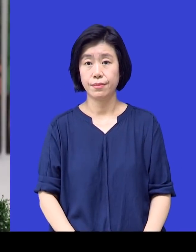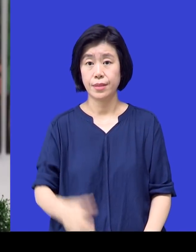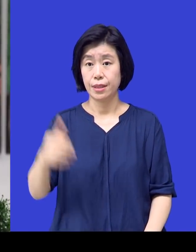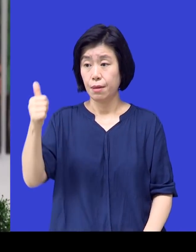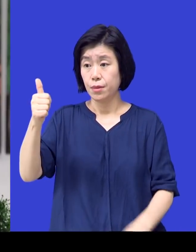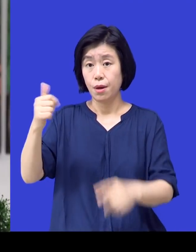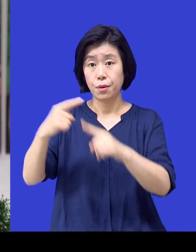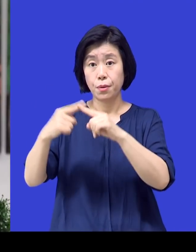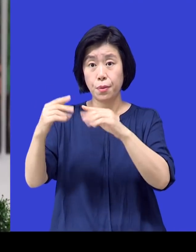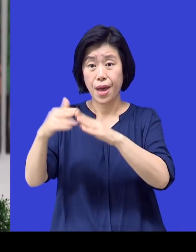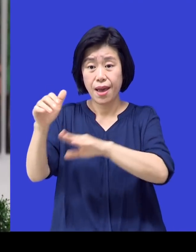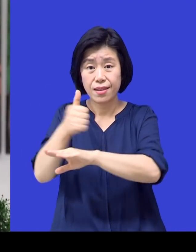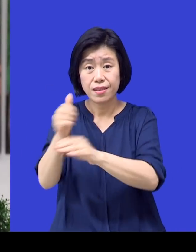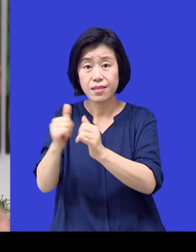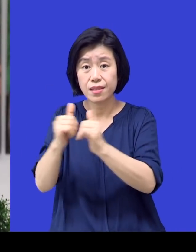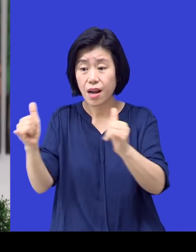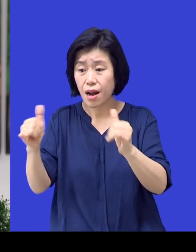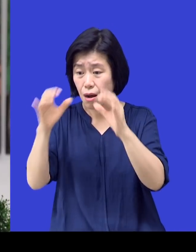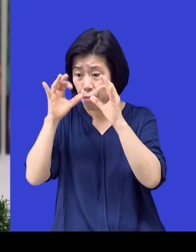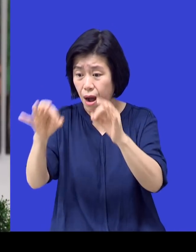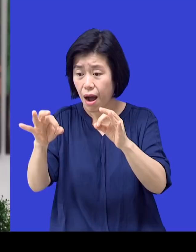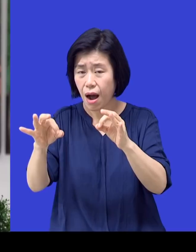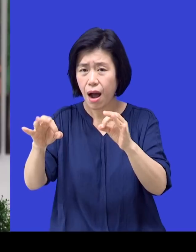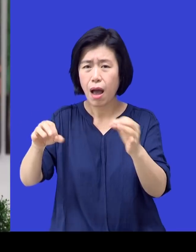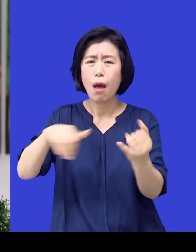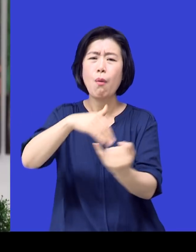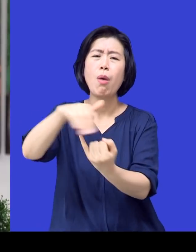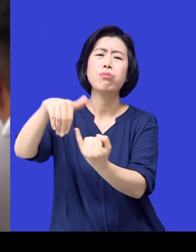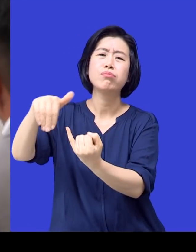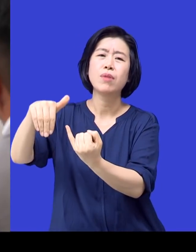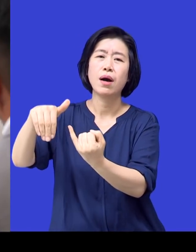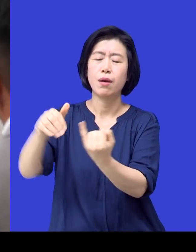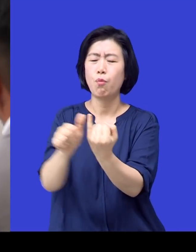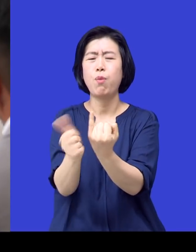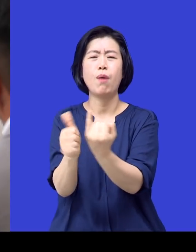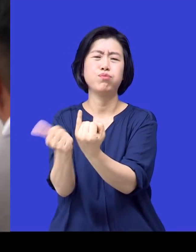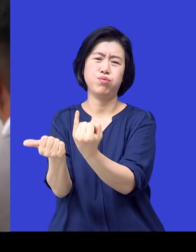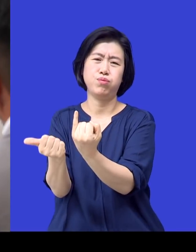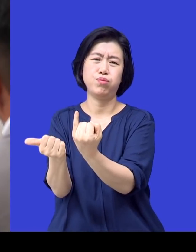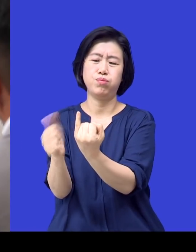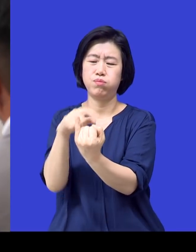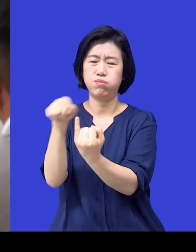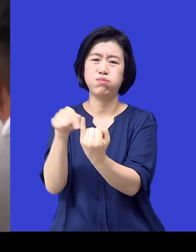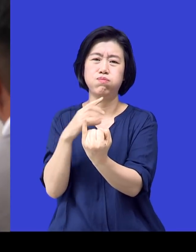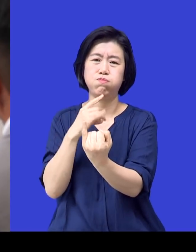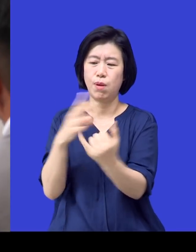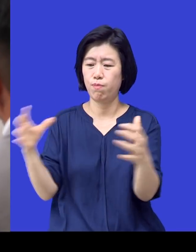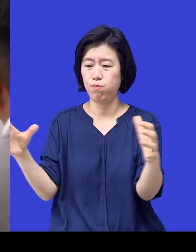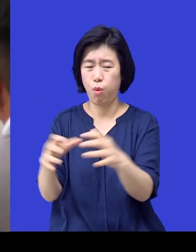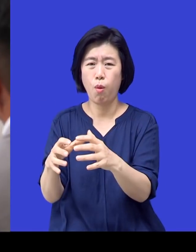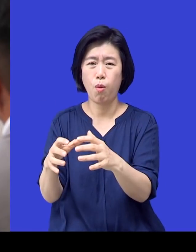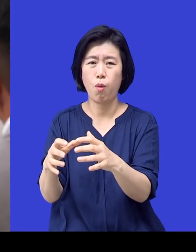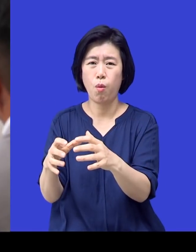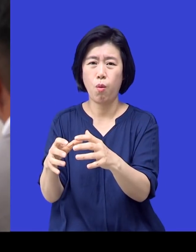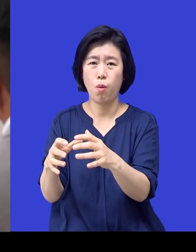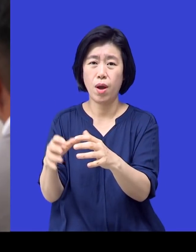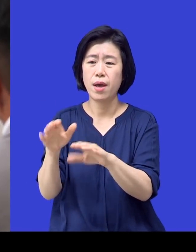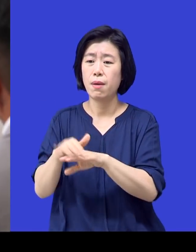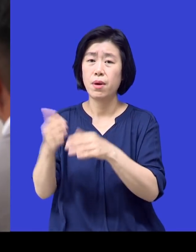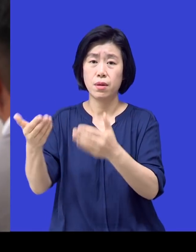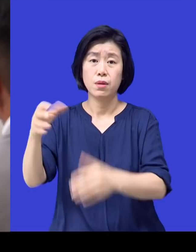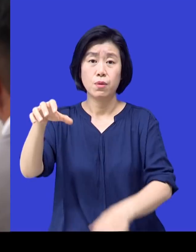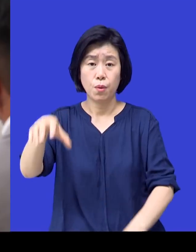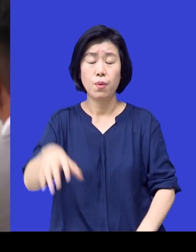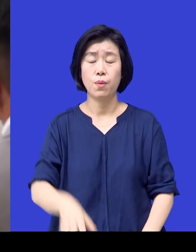거예요. 네. 성남의 가장 남한산성 근처에 진짜 가난한 교회의 목사님인 거예요. 하나님의